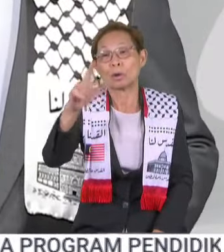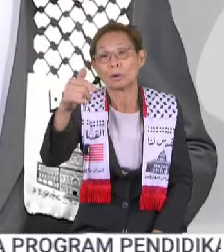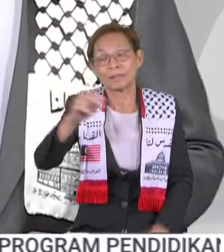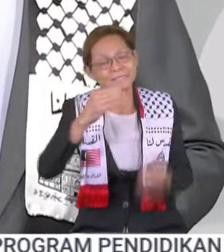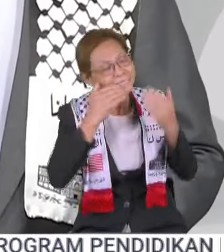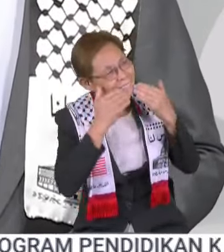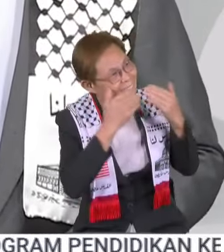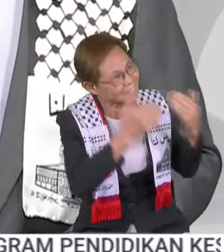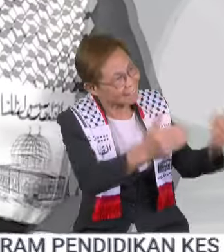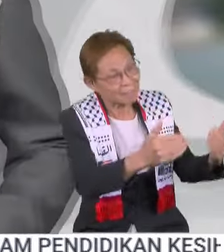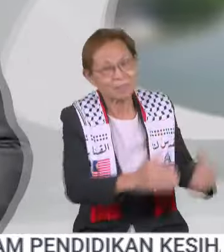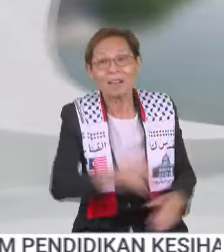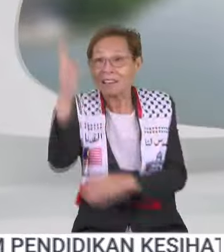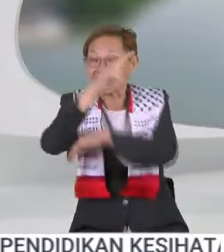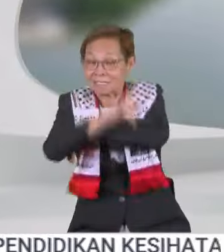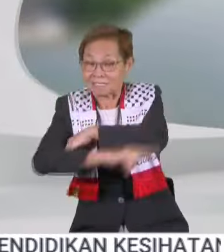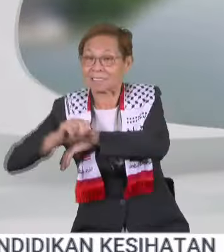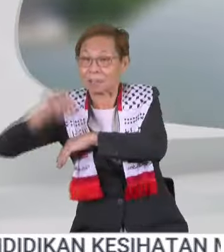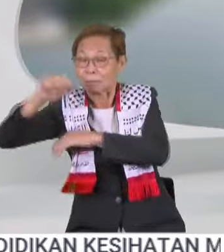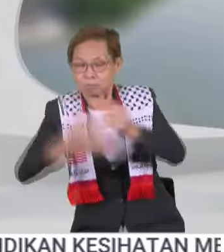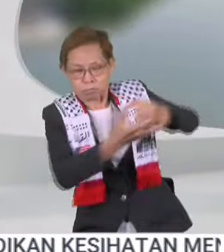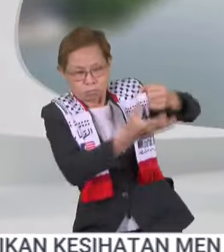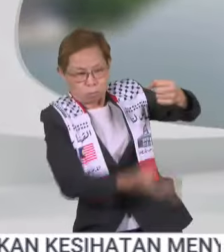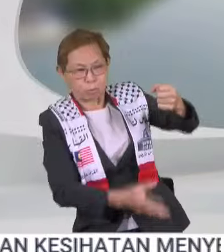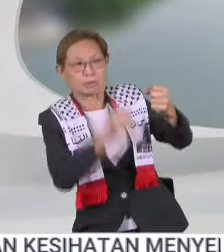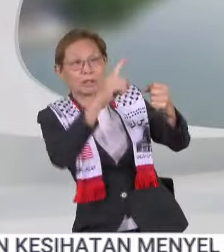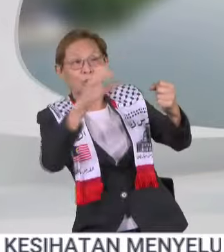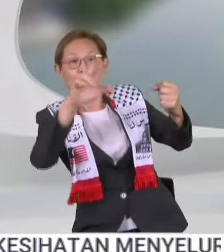Baik, terima kasih Sahih. Kerajaan Negeri memperuntukkan